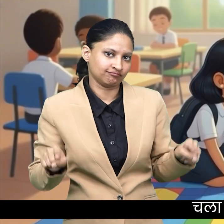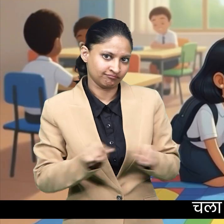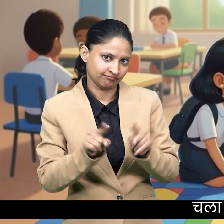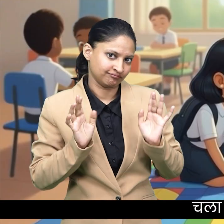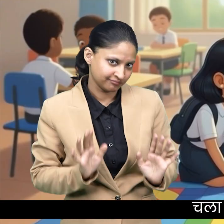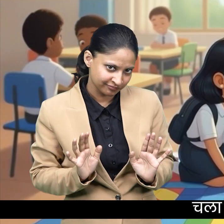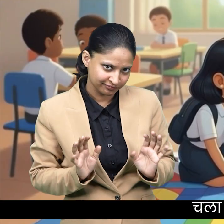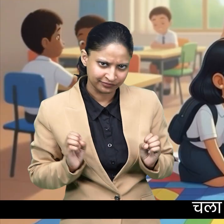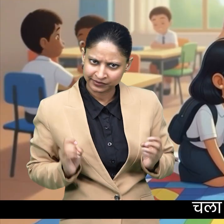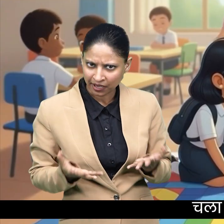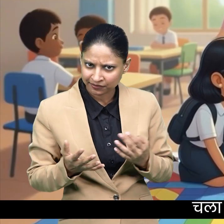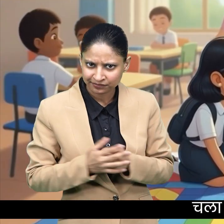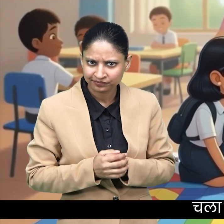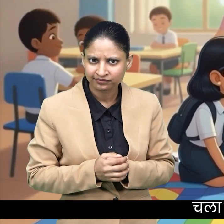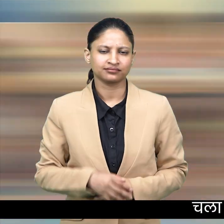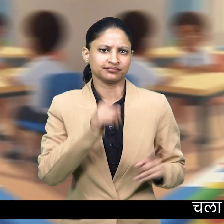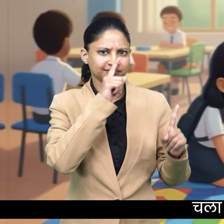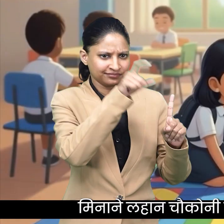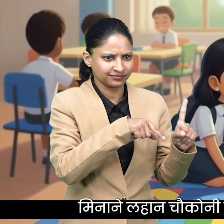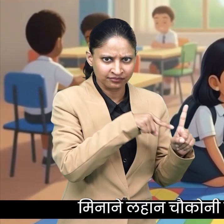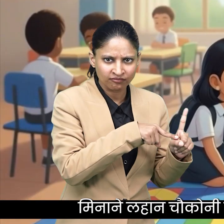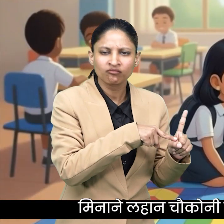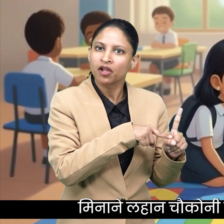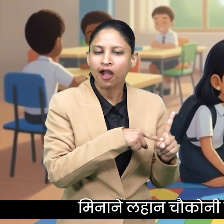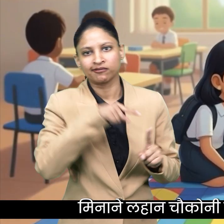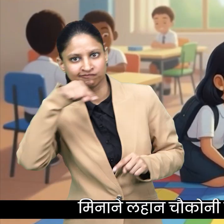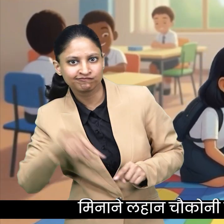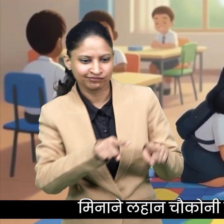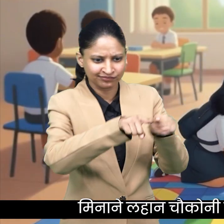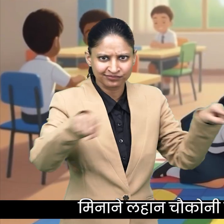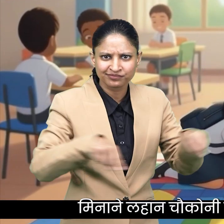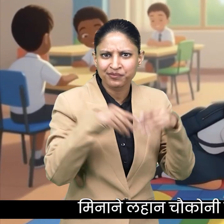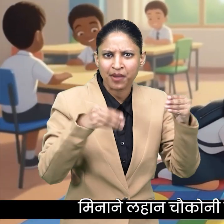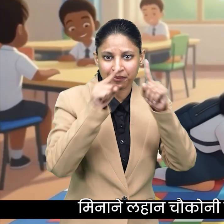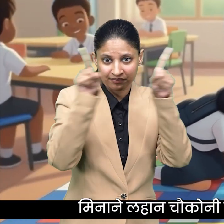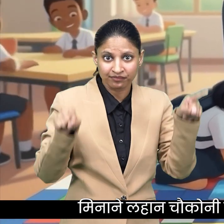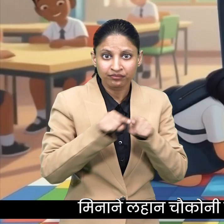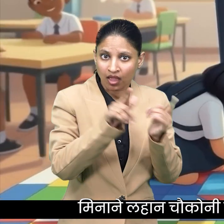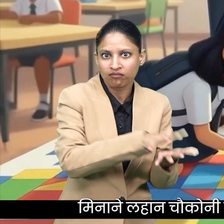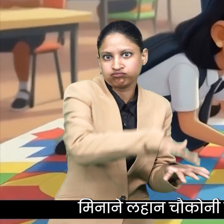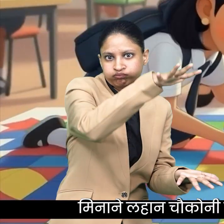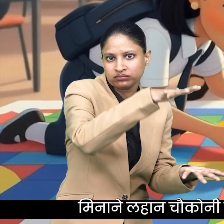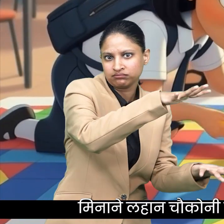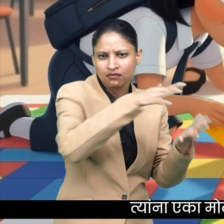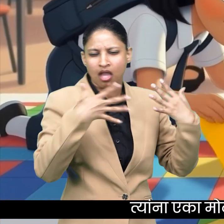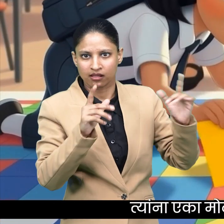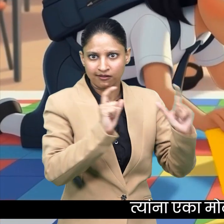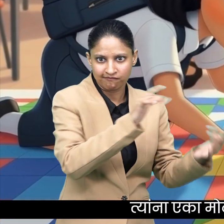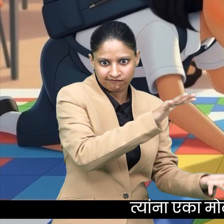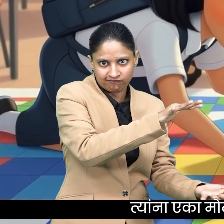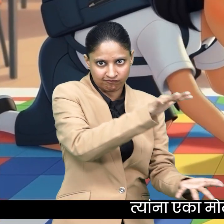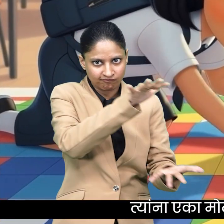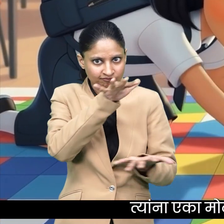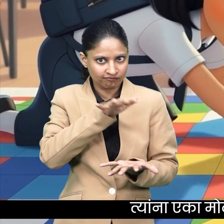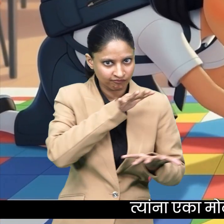चला चौरसांपासून सुरुवात करूया. मीनाने लहान चौकोनी कागदांचा एक गठ्ठा उचलला आणि काळजीपूर्वक त्यांना एका